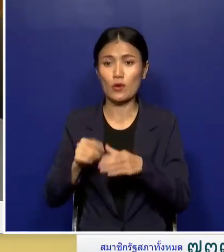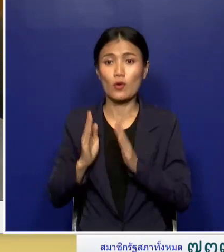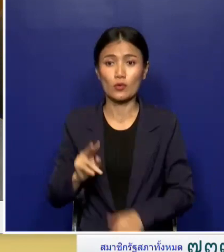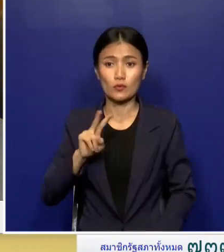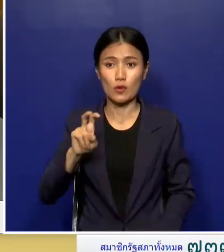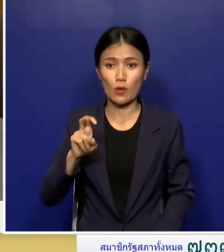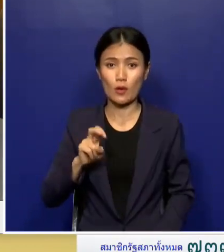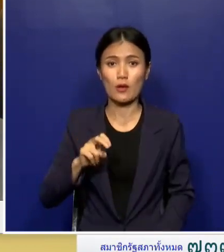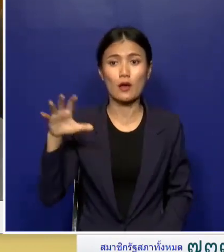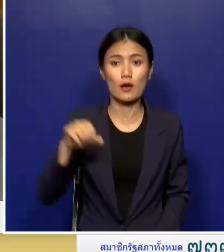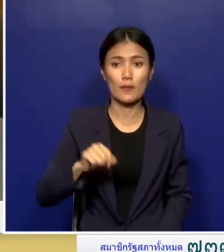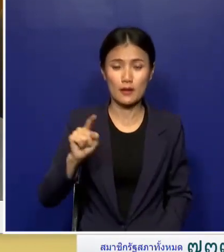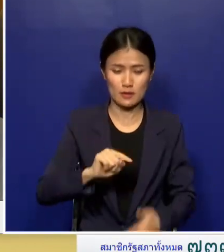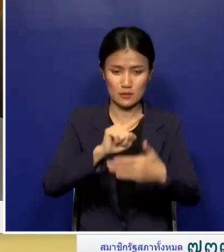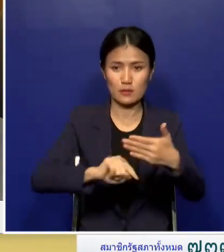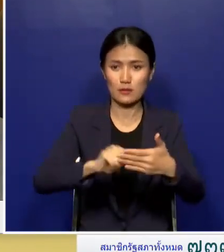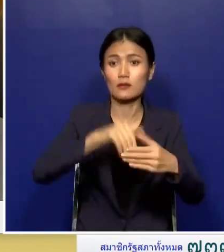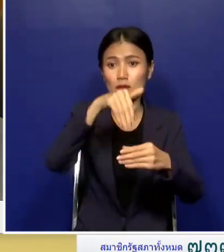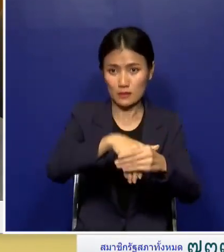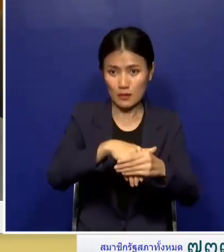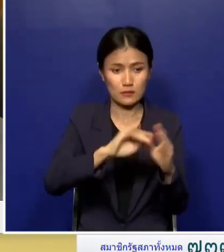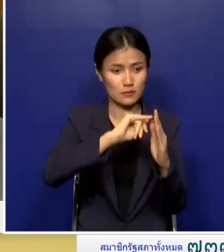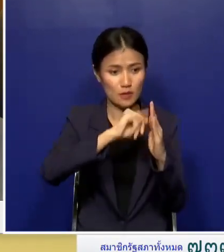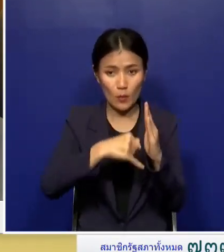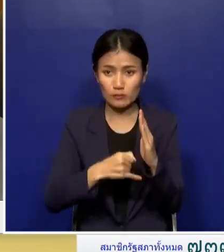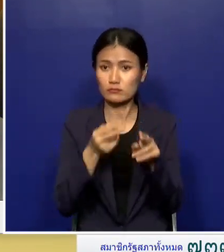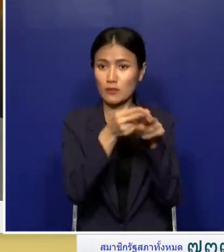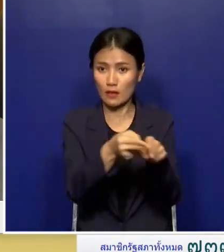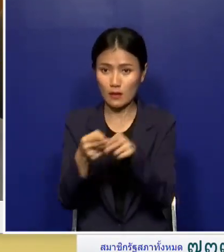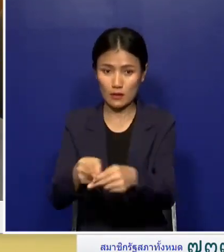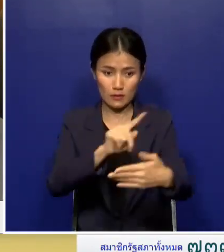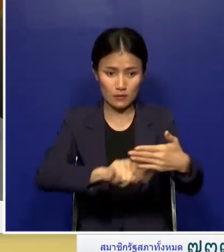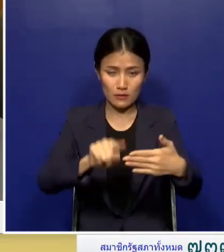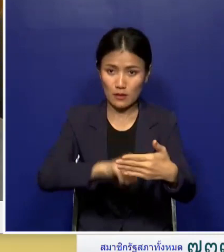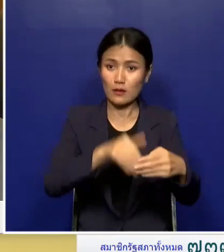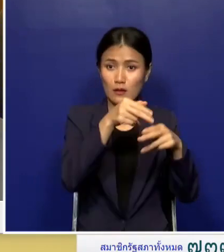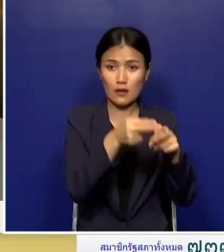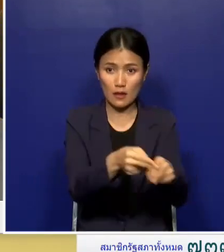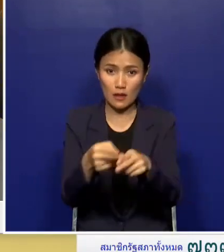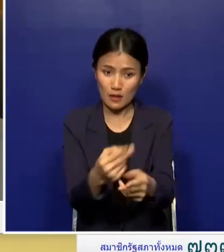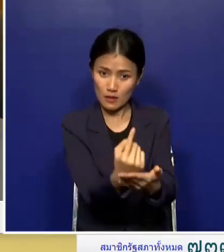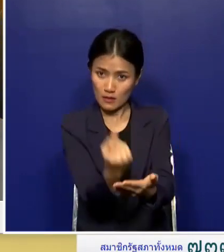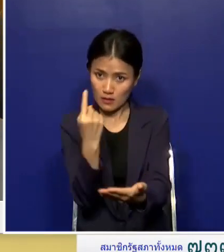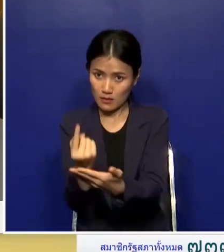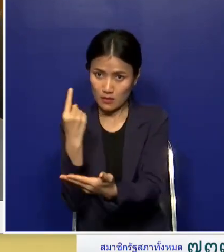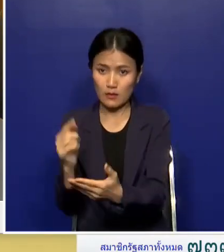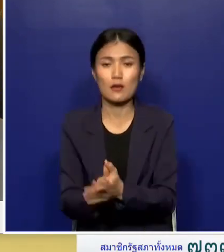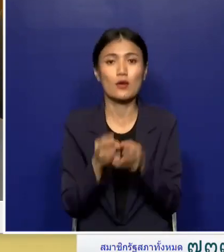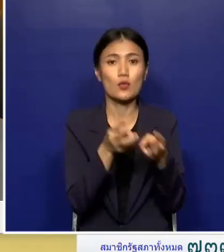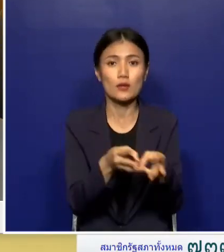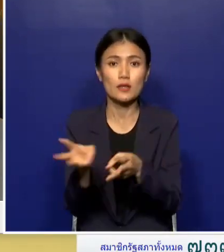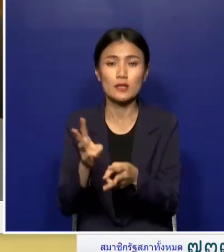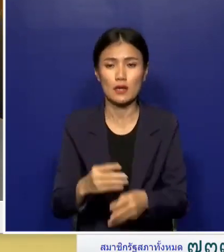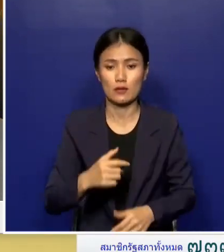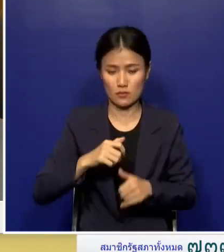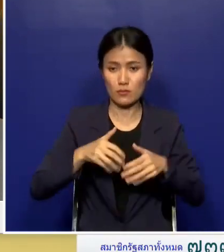งและใช้จังหวัดเป็นเขตเลือกตั้งการลงคะแนนใช้ระบบ one man one vote คือ1คนมีสิทธิ